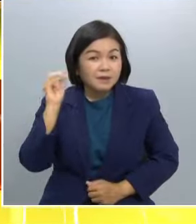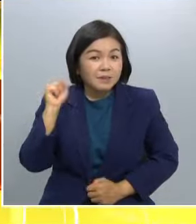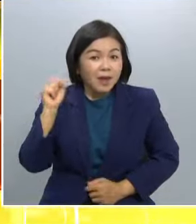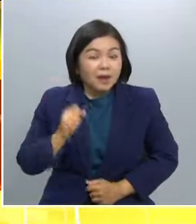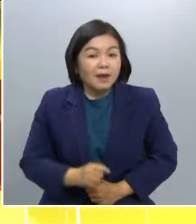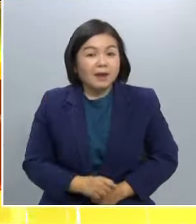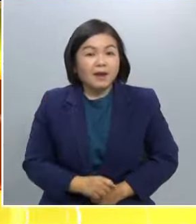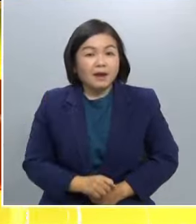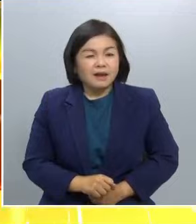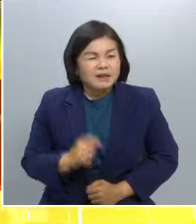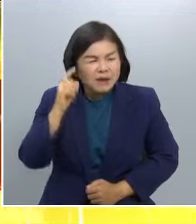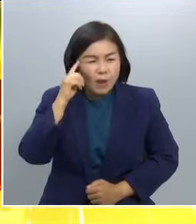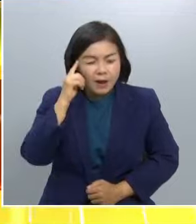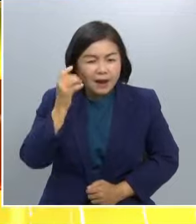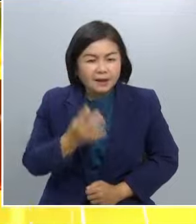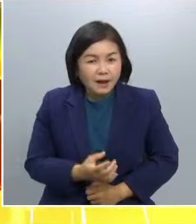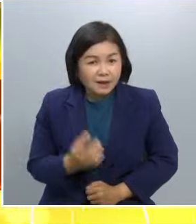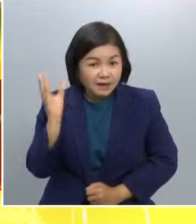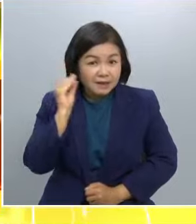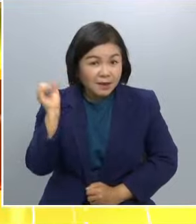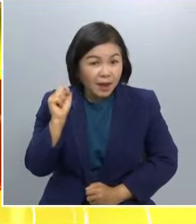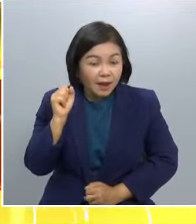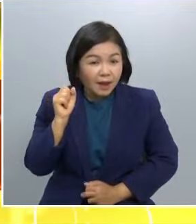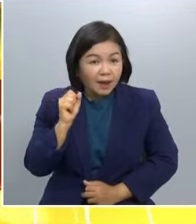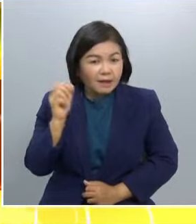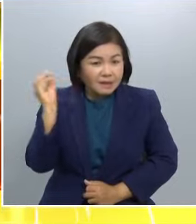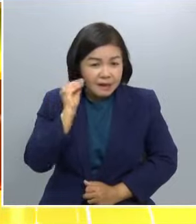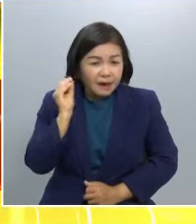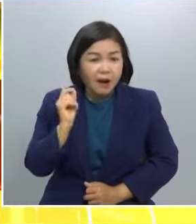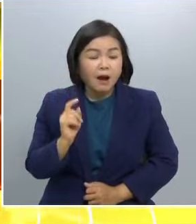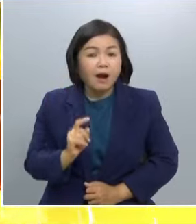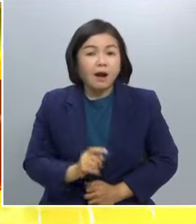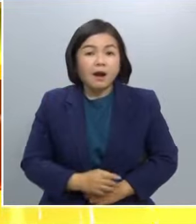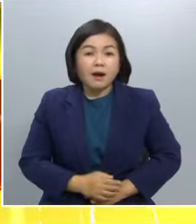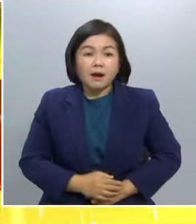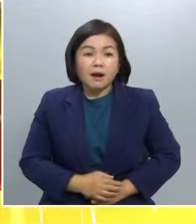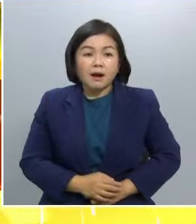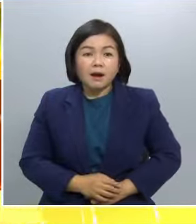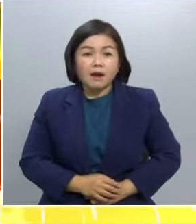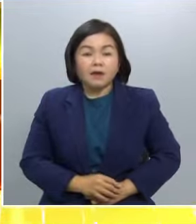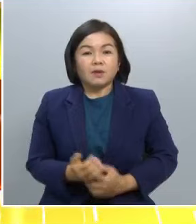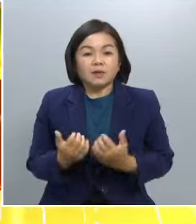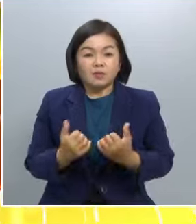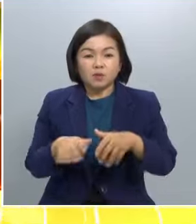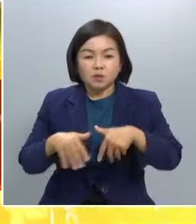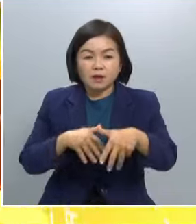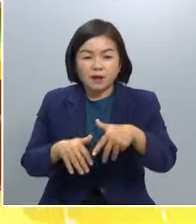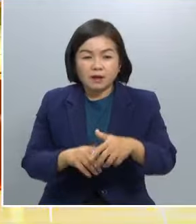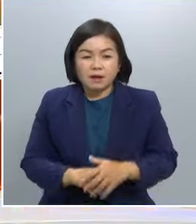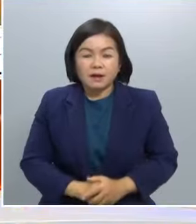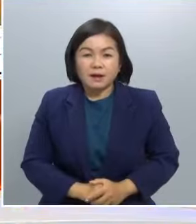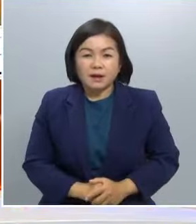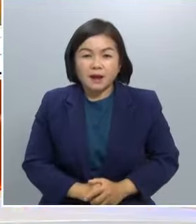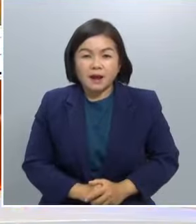ได้ยินจริงๆพี่คิดว่าได้ยินใช่มั้ยใช่ค่ะดังขนาดนั้นเหรออ้าท่านผู้ชมฮะให้